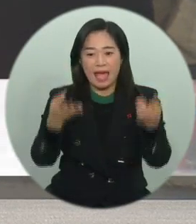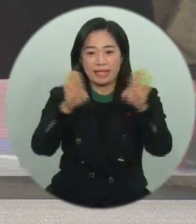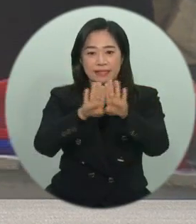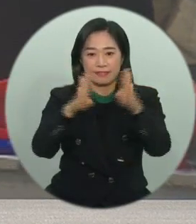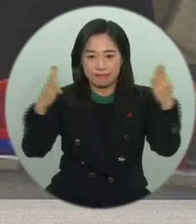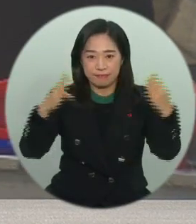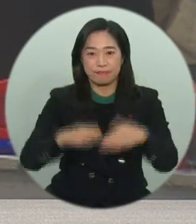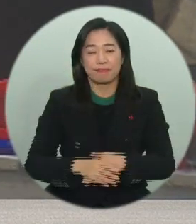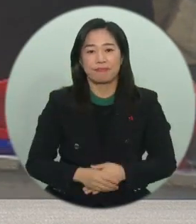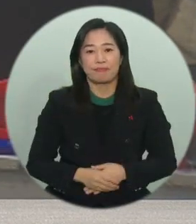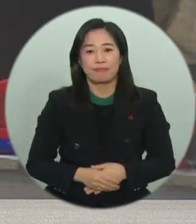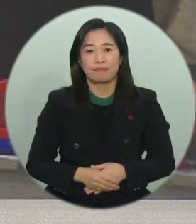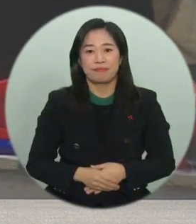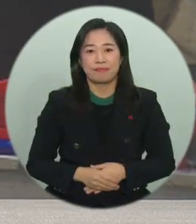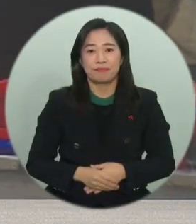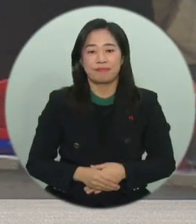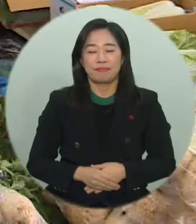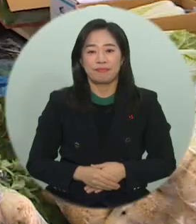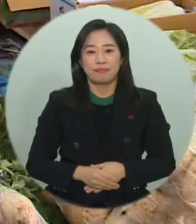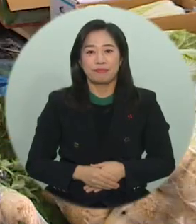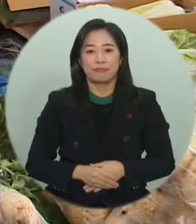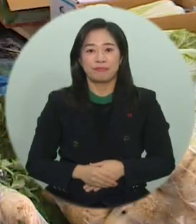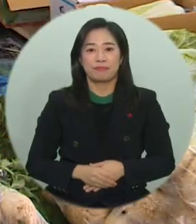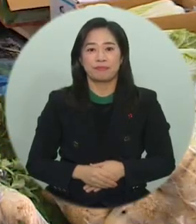기자가 취재했습니다.